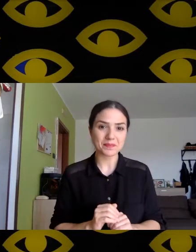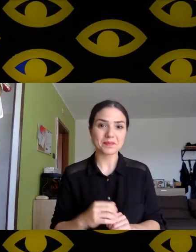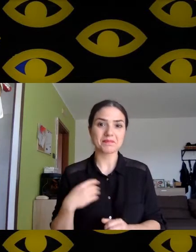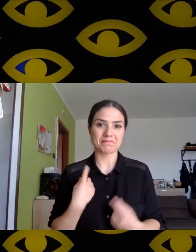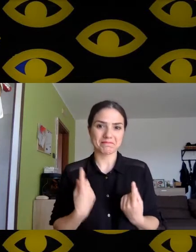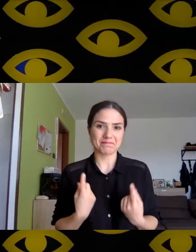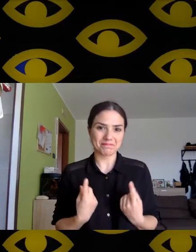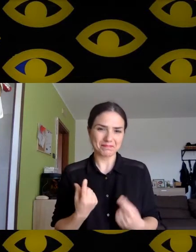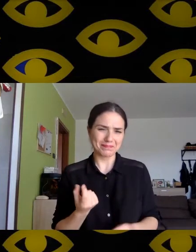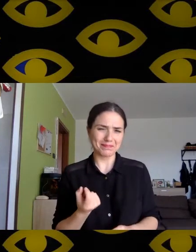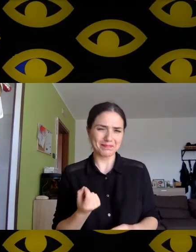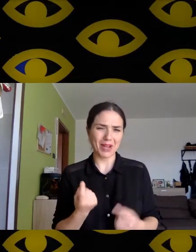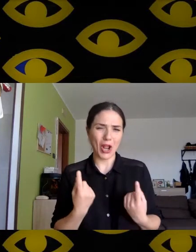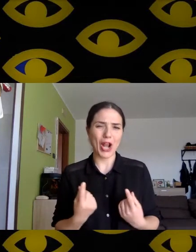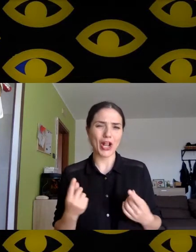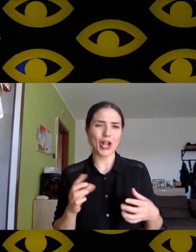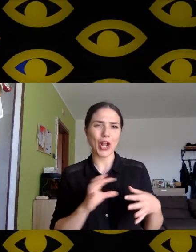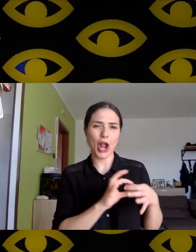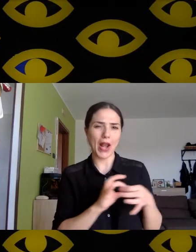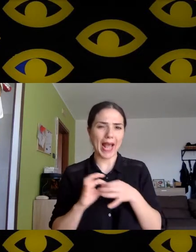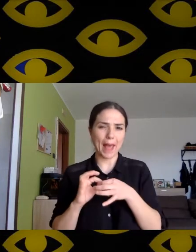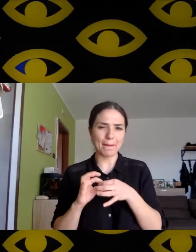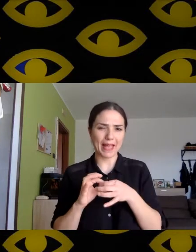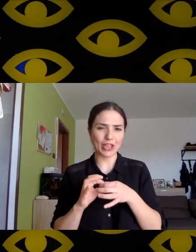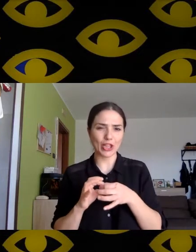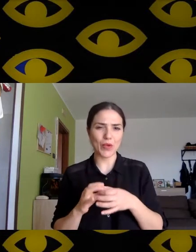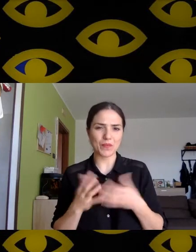che questo collegamento avvenga.